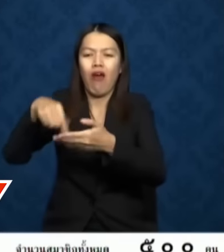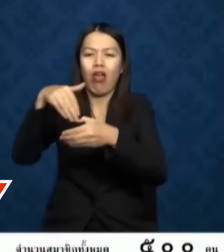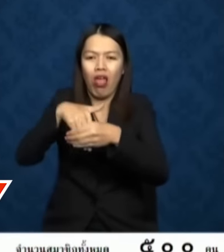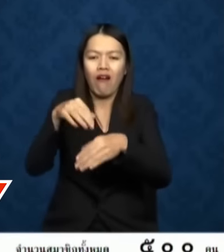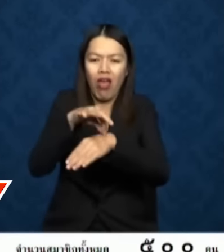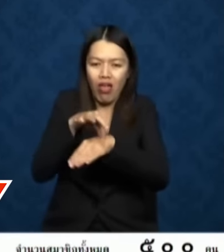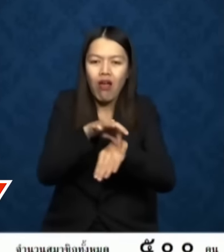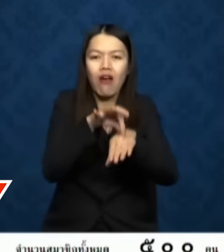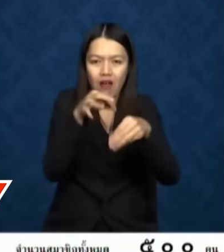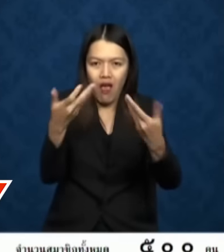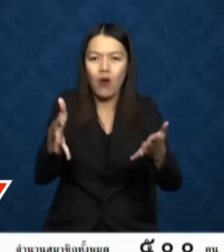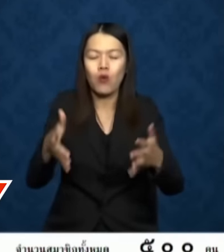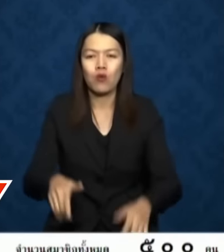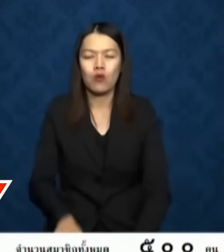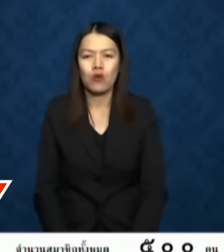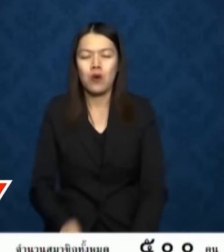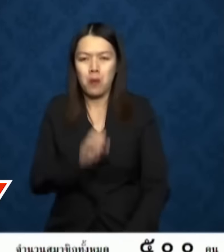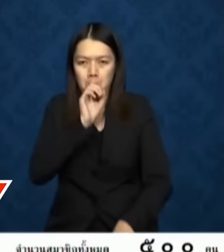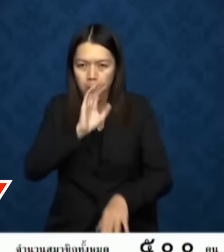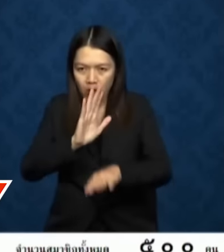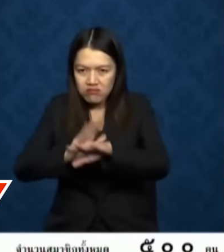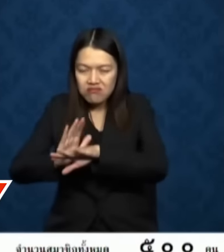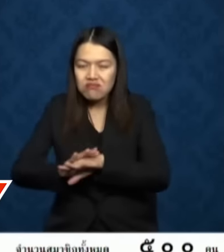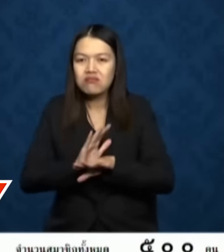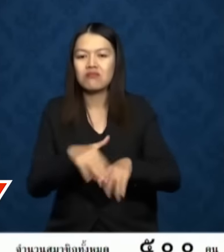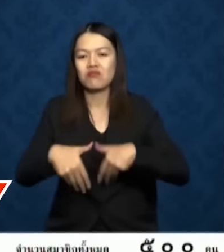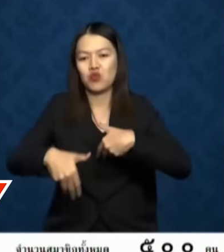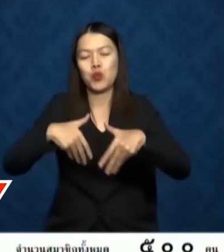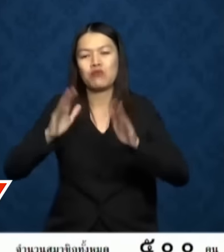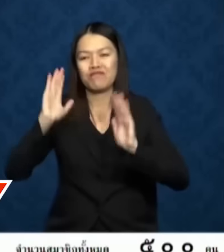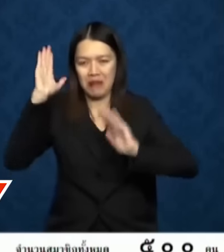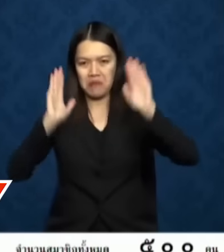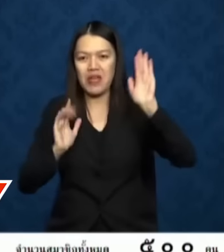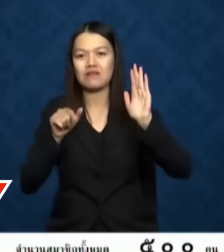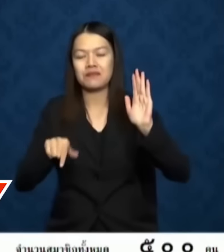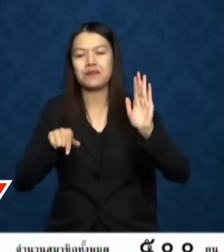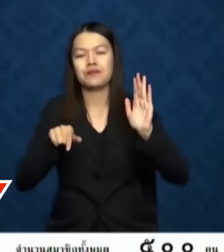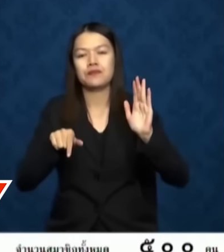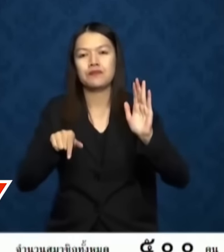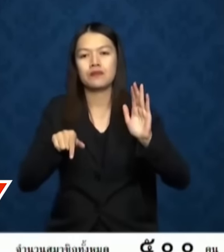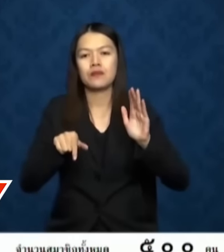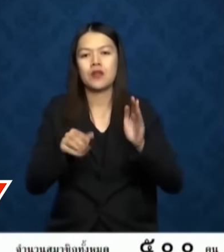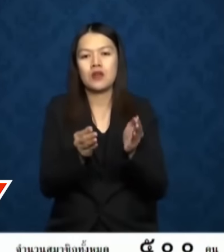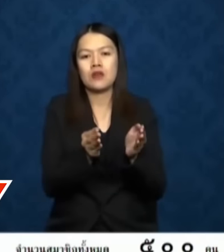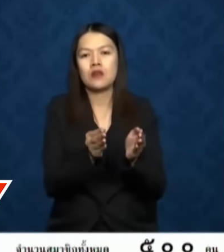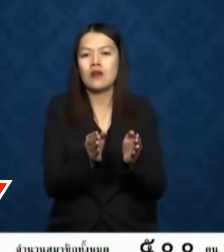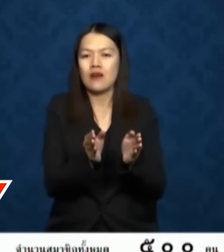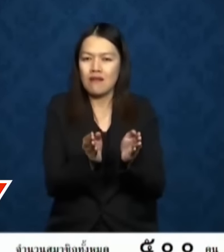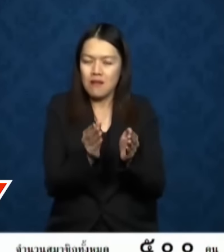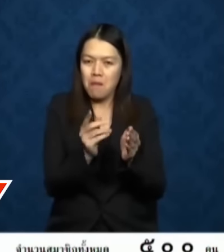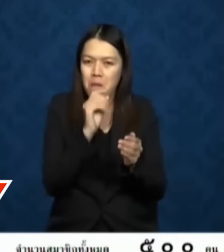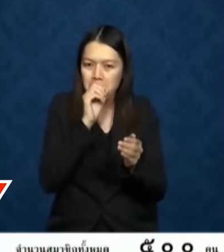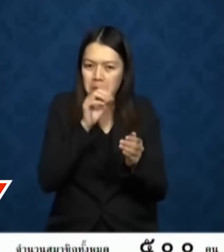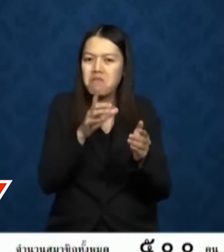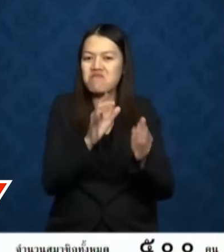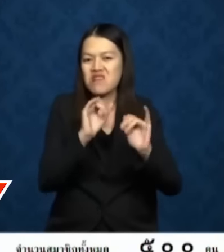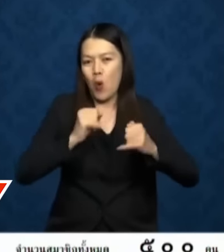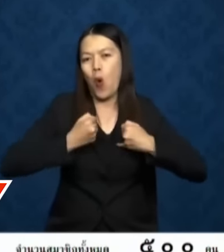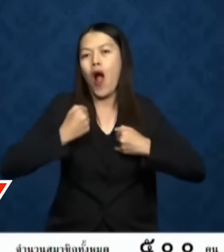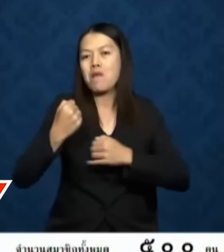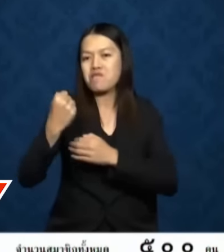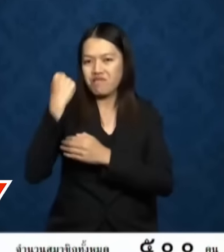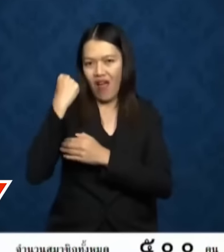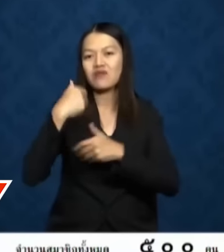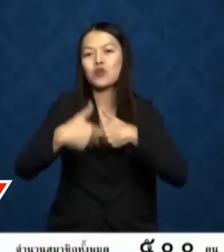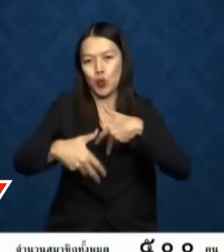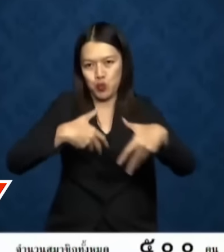ต่สิ่งที่ผมอยากเน้นย้ำไว้ตรงนี้คือประชาธิปไตยเป็นเสียงของประชาชนเจ้าของอำนาจอธิป